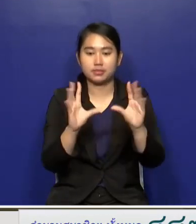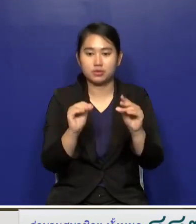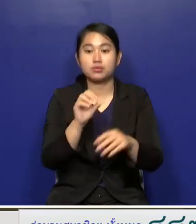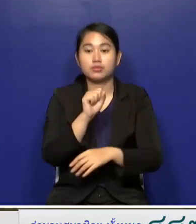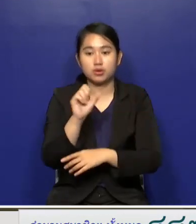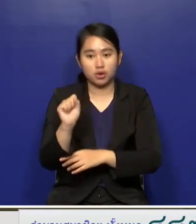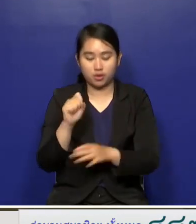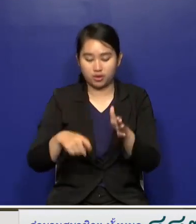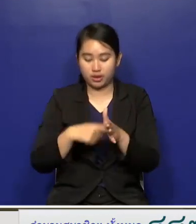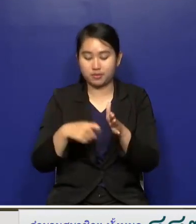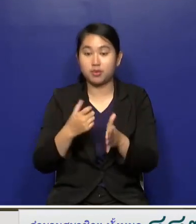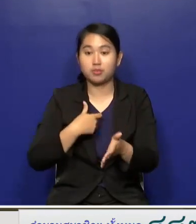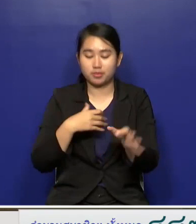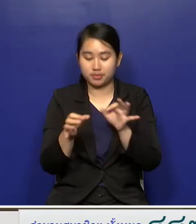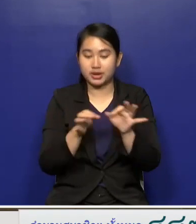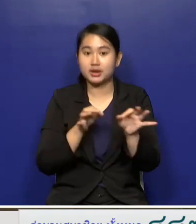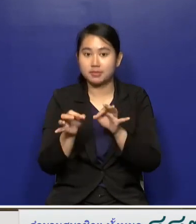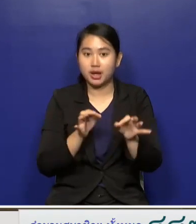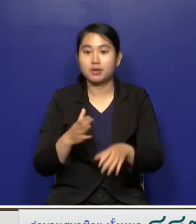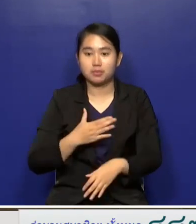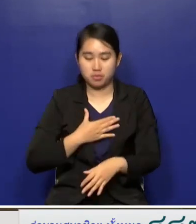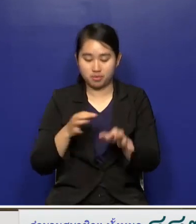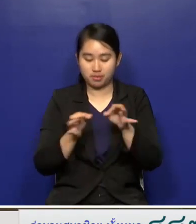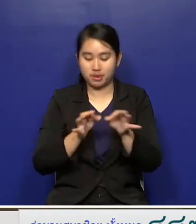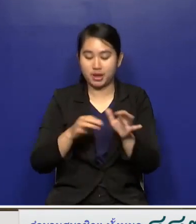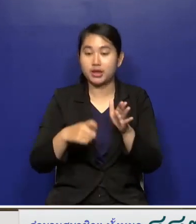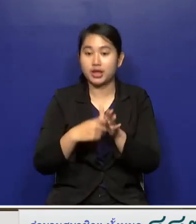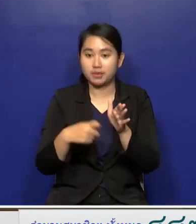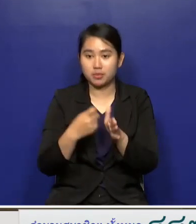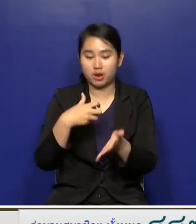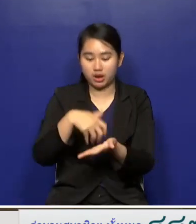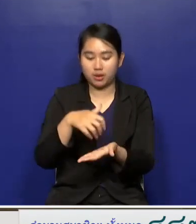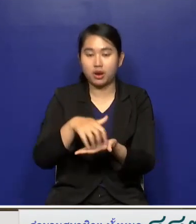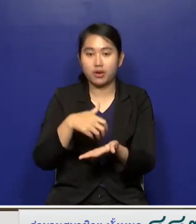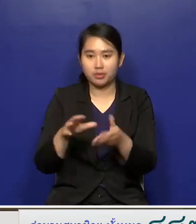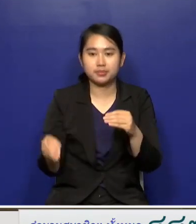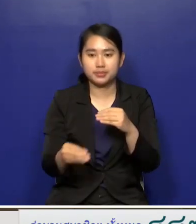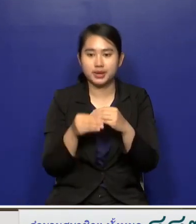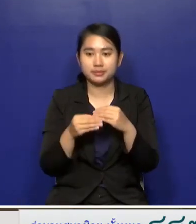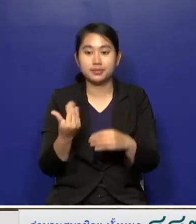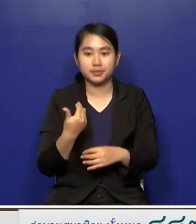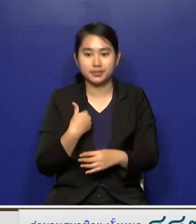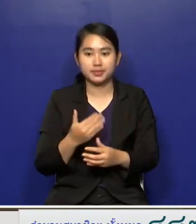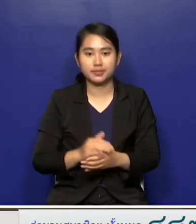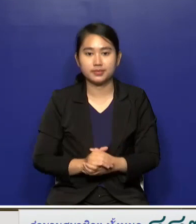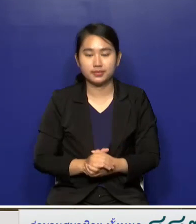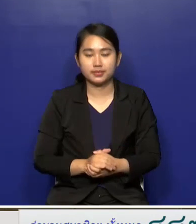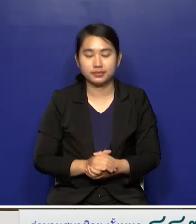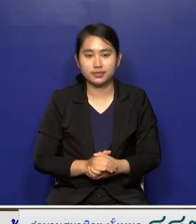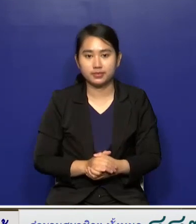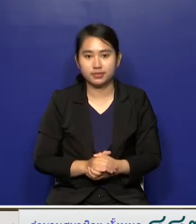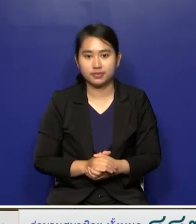ยเหตุผลดังกล่าวผมจะขอชี้แจงท่านประธานสภาเพิ่มเติมดังนี้น